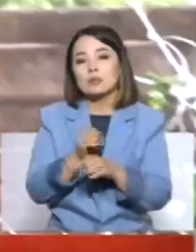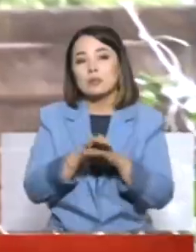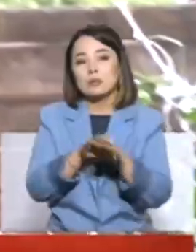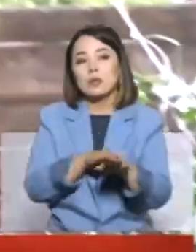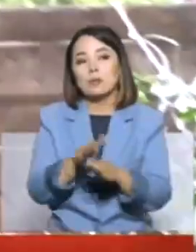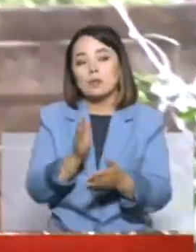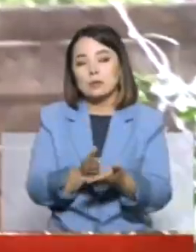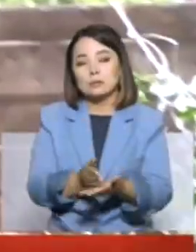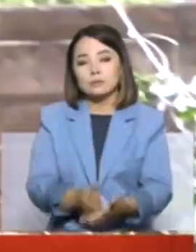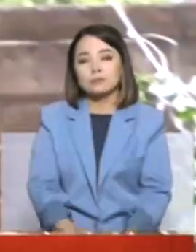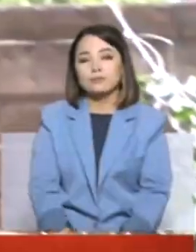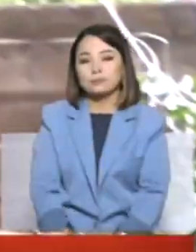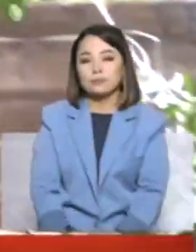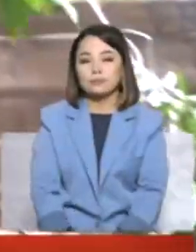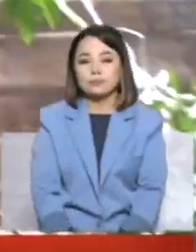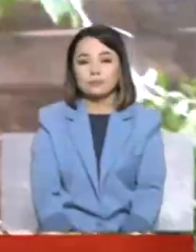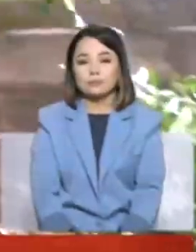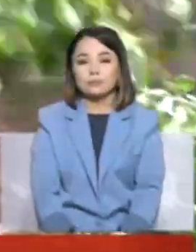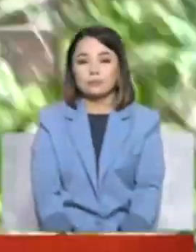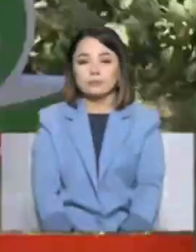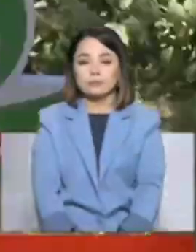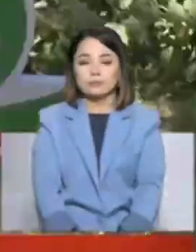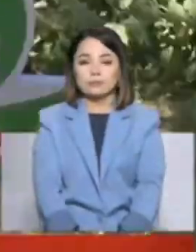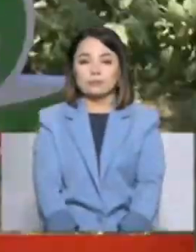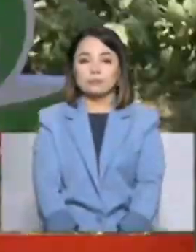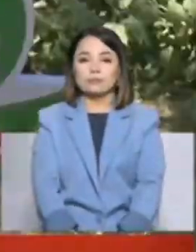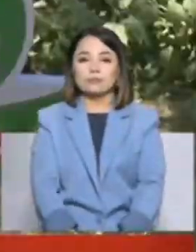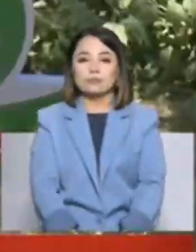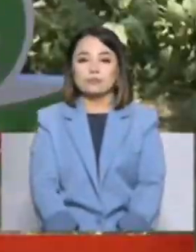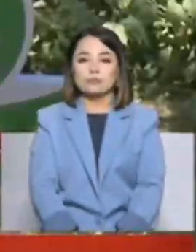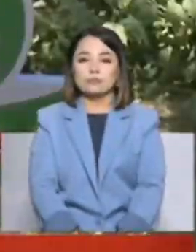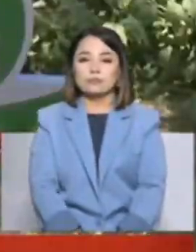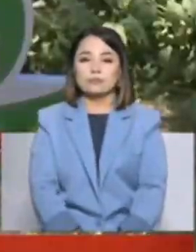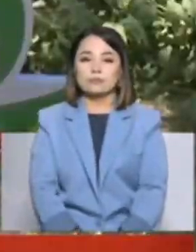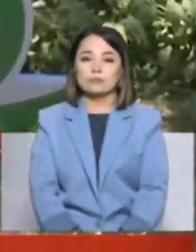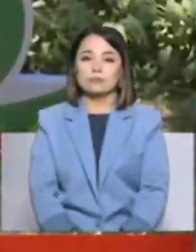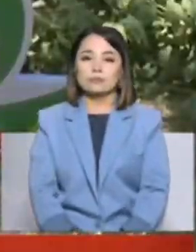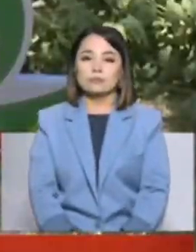Ғани Қалмаханов, Нұрлан Нұрбек, өңірдегі тілшілердің көмегімен Қазақстан ұлттық телеарнасы.